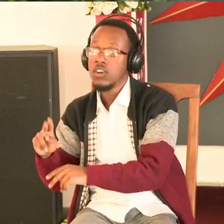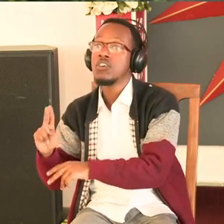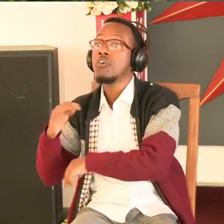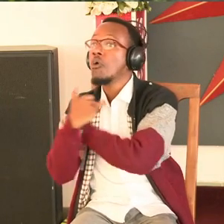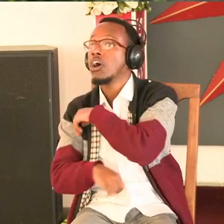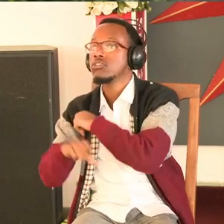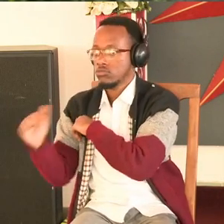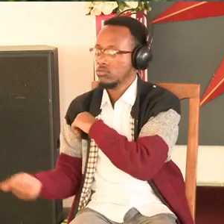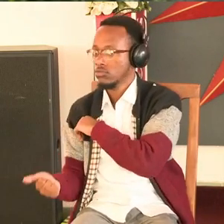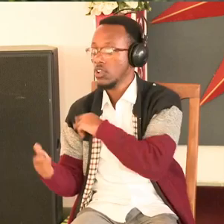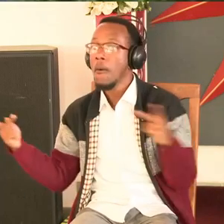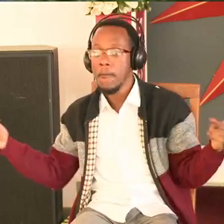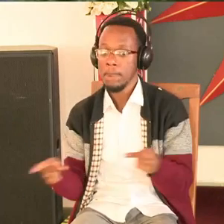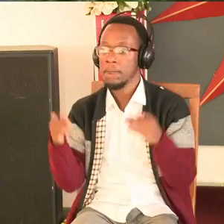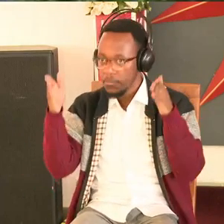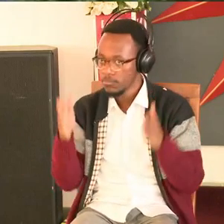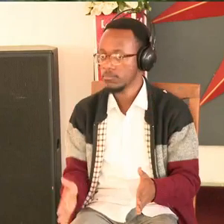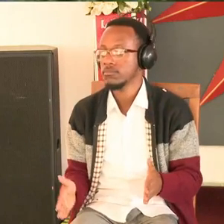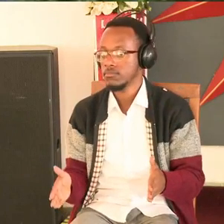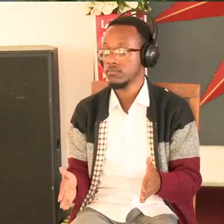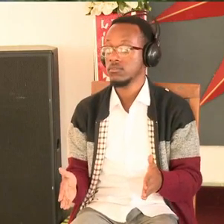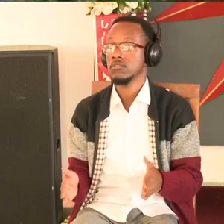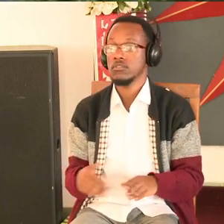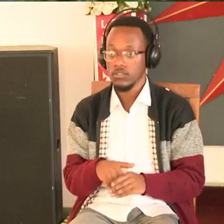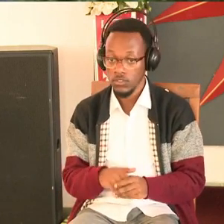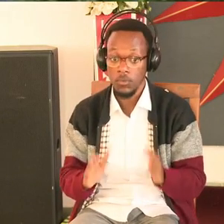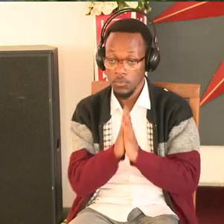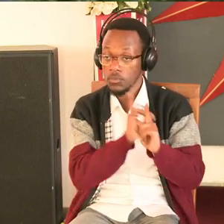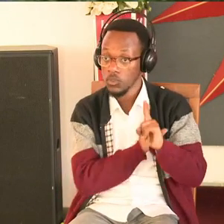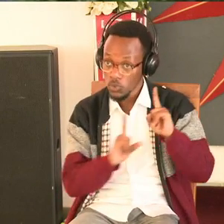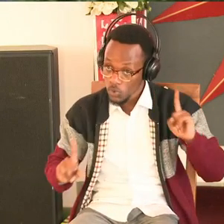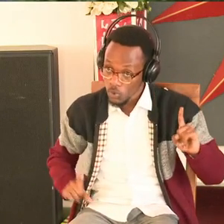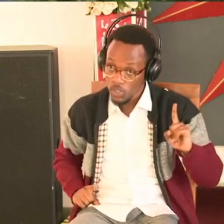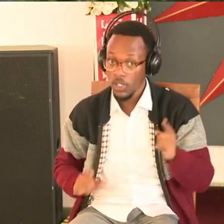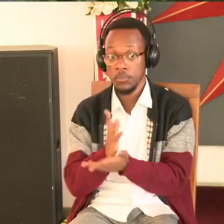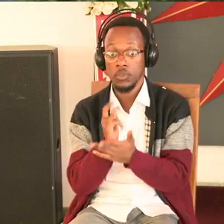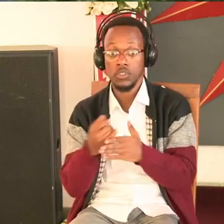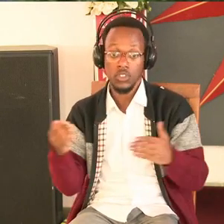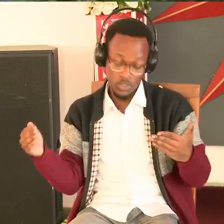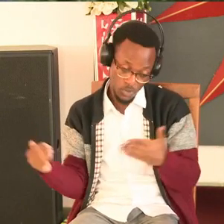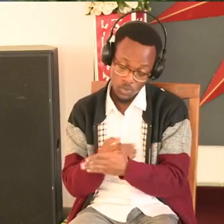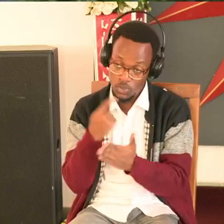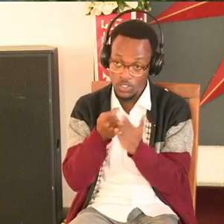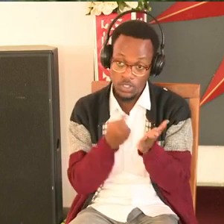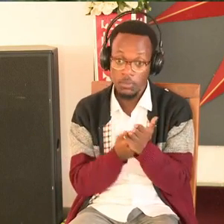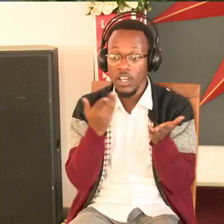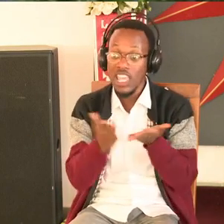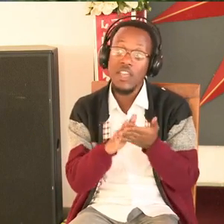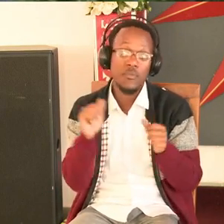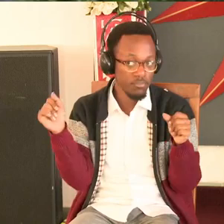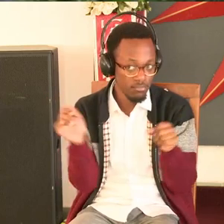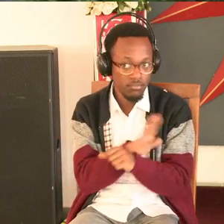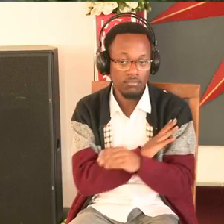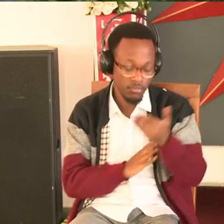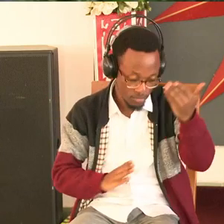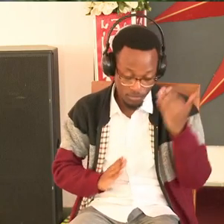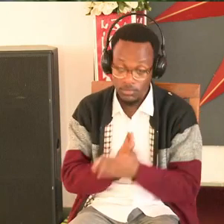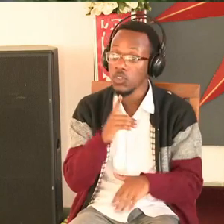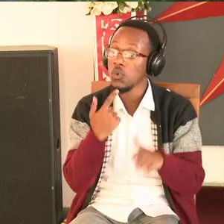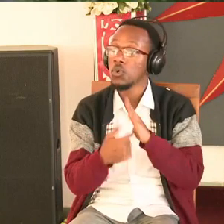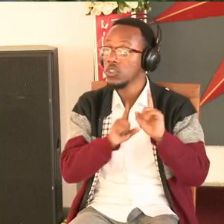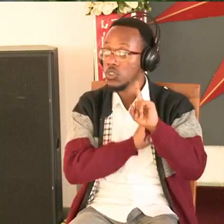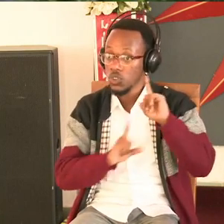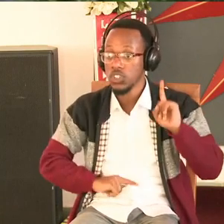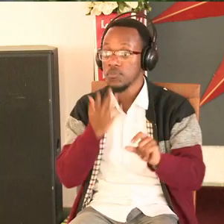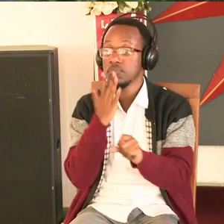kubatoranyamo ubwoko bwo kubaha izina ryayo. Dushimira umwami mu isezerano rishya, noneho bino birahamirijwe ibyo